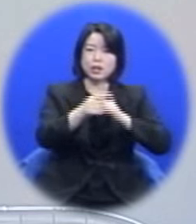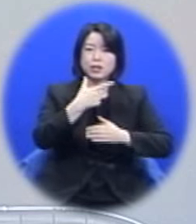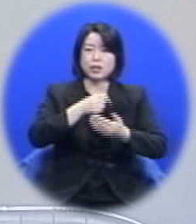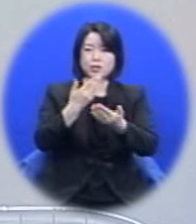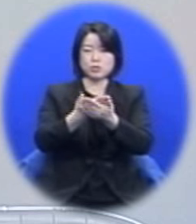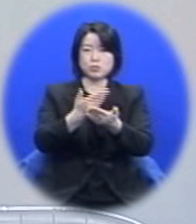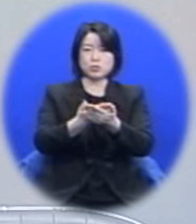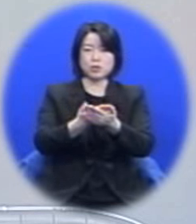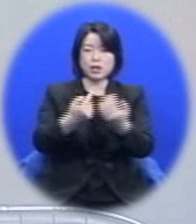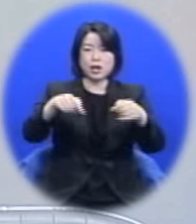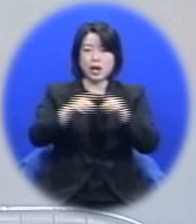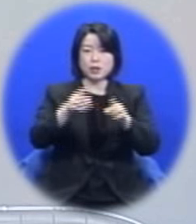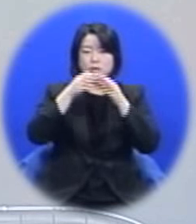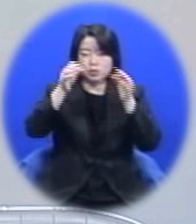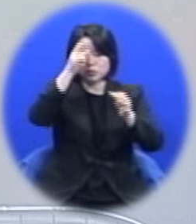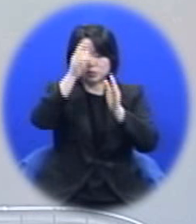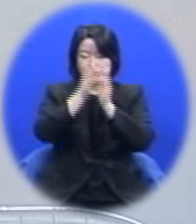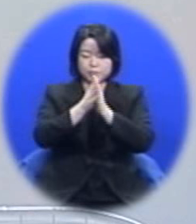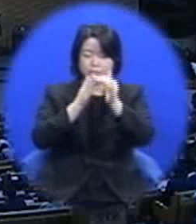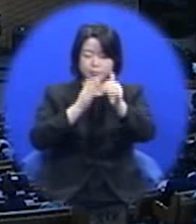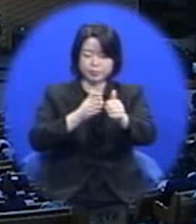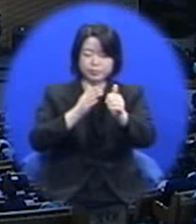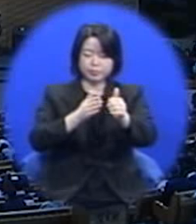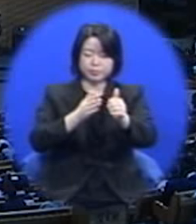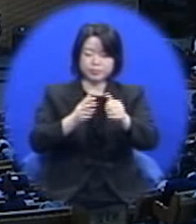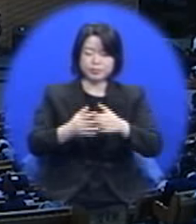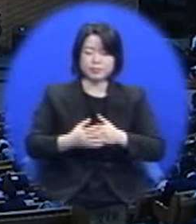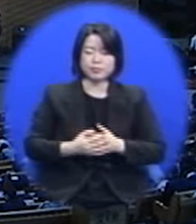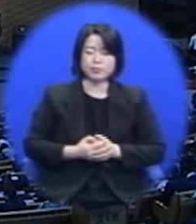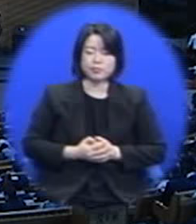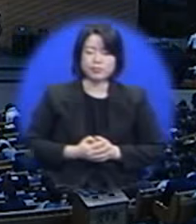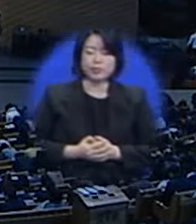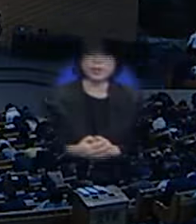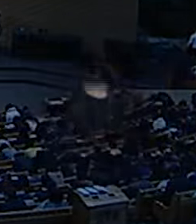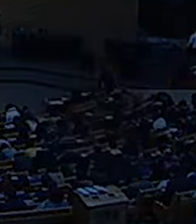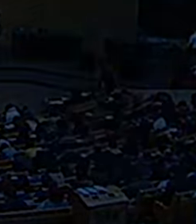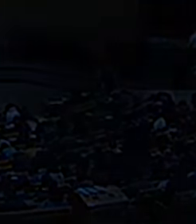우리 다 같이 통성으로 기도하겠습니다. 살아계신 아버지 하나님, 은혜와 사랑을 감사합니다.